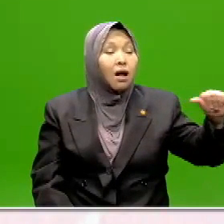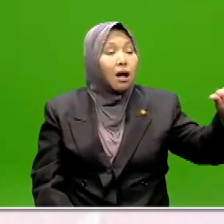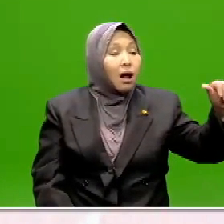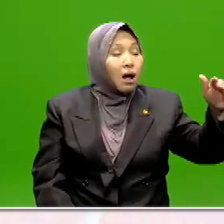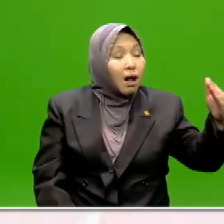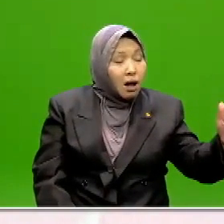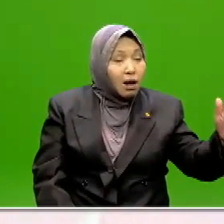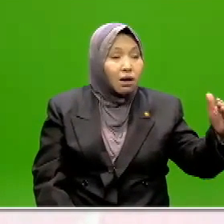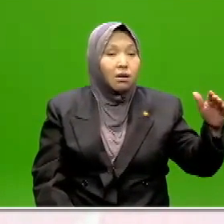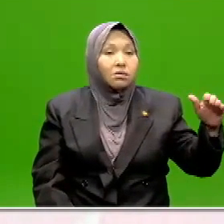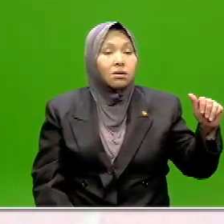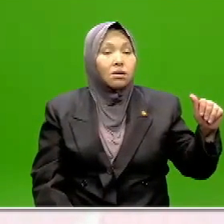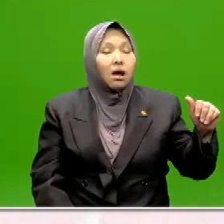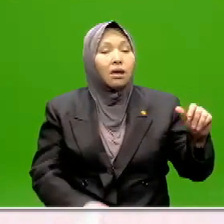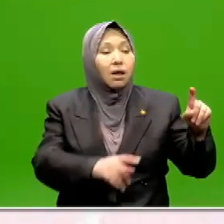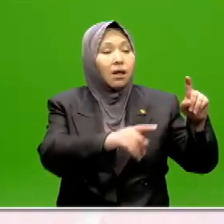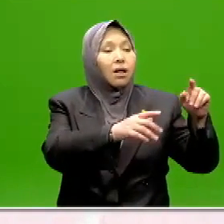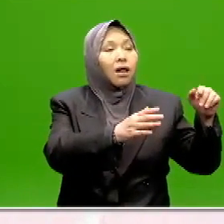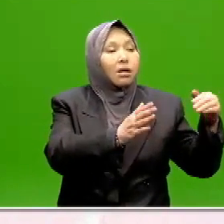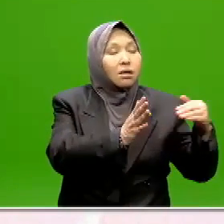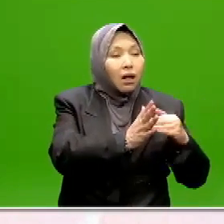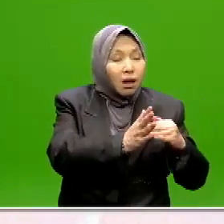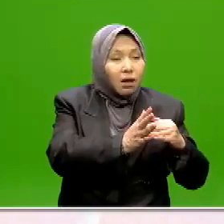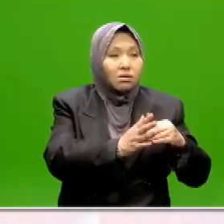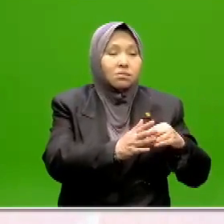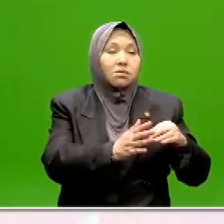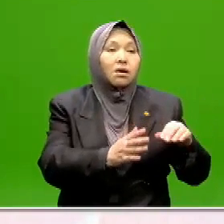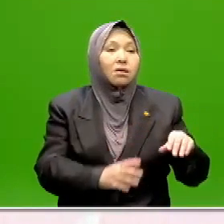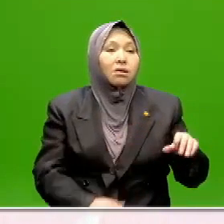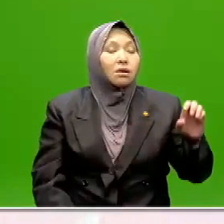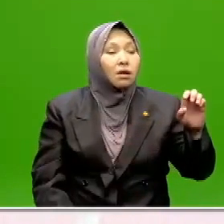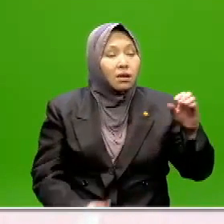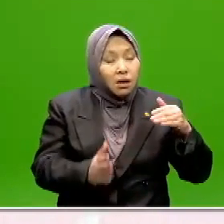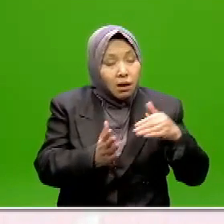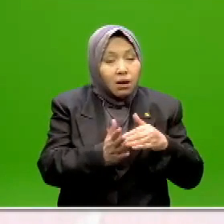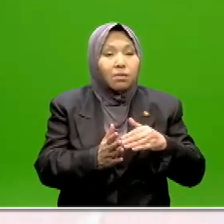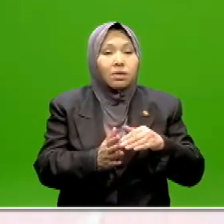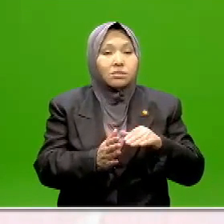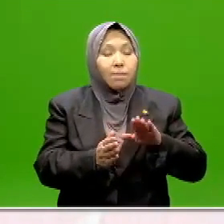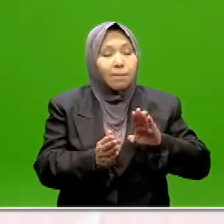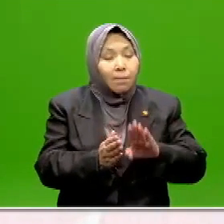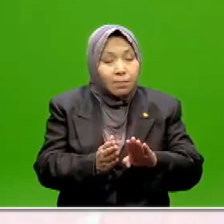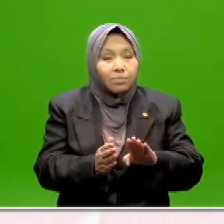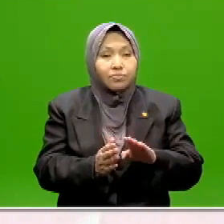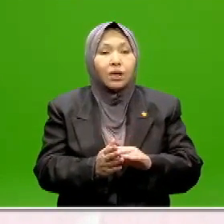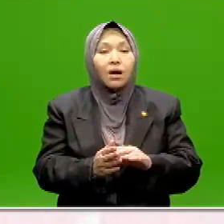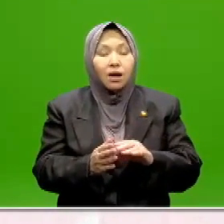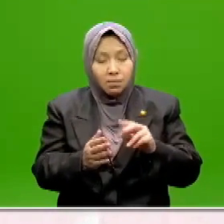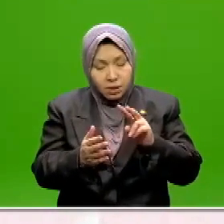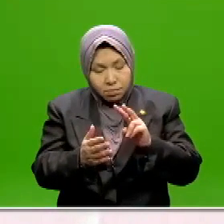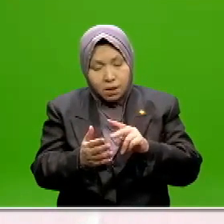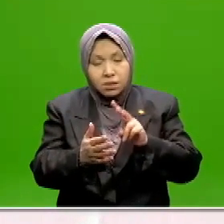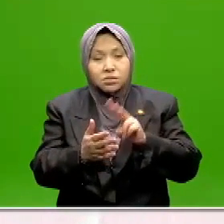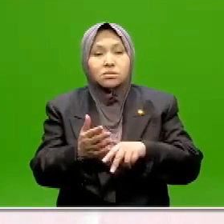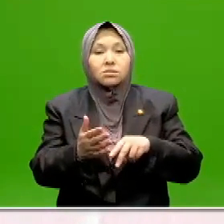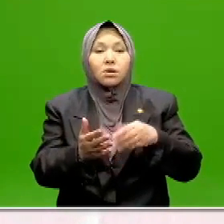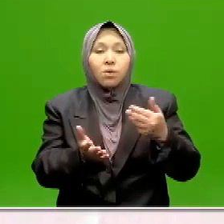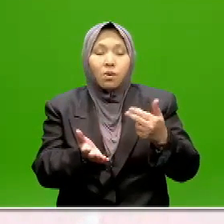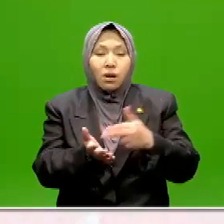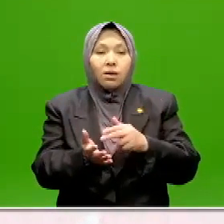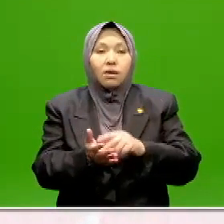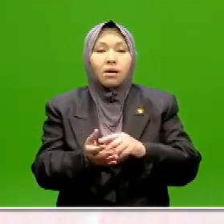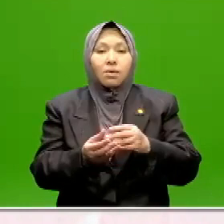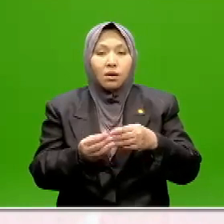dekatlah skeetpass aku melihat yeoja itu Dan kalau itupun diberi